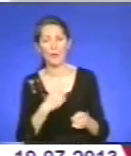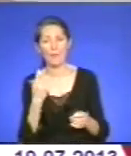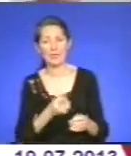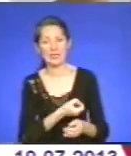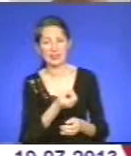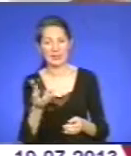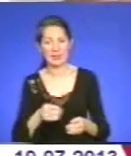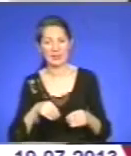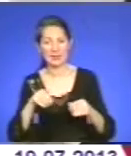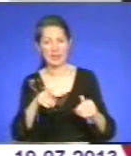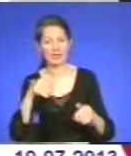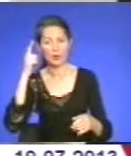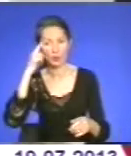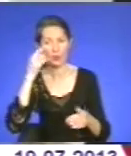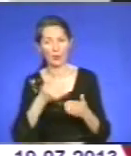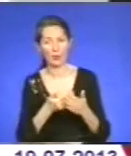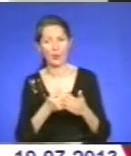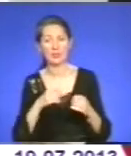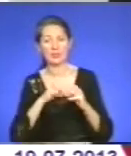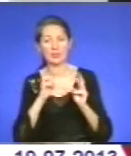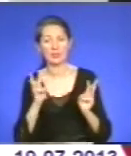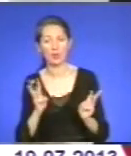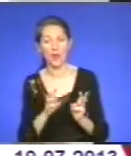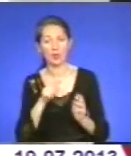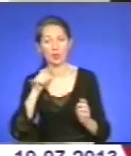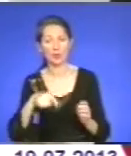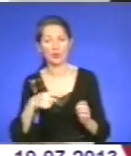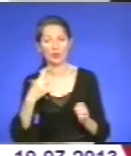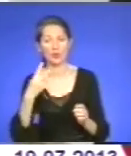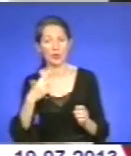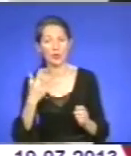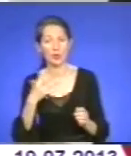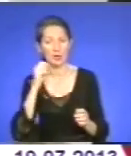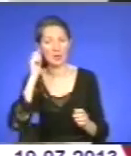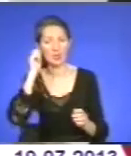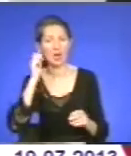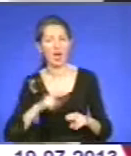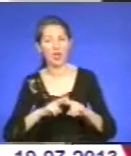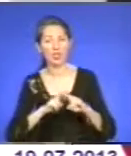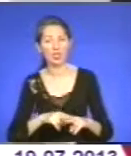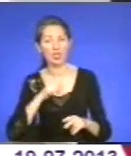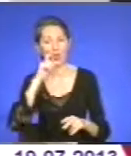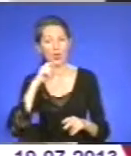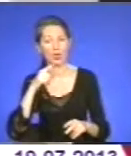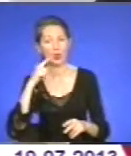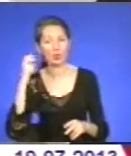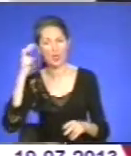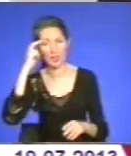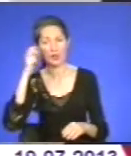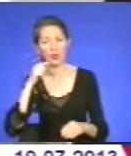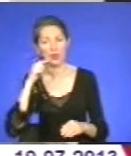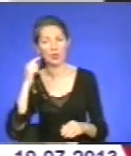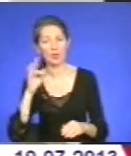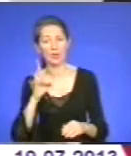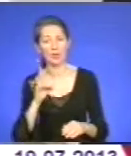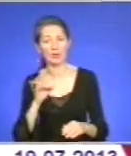перед величним святом 1025-ліття хрещення України Русі, Київської Русі, нас